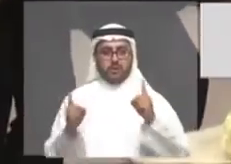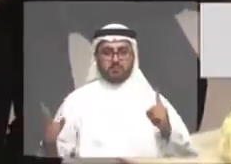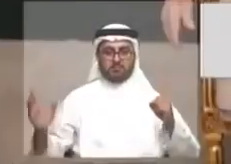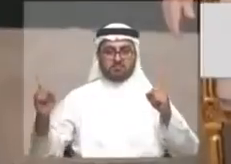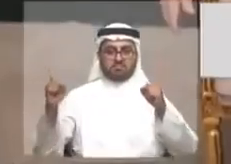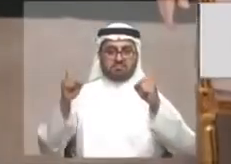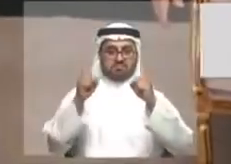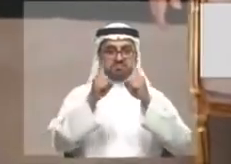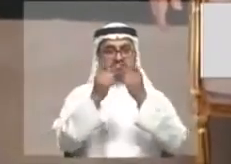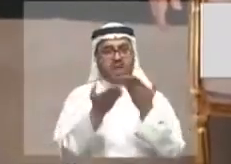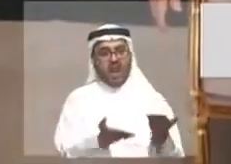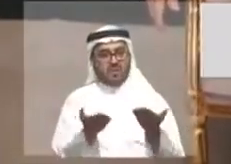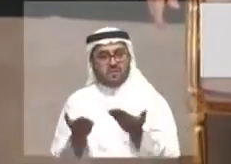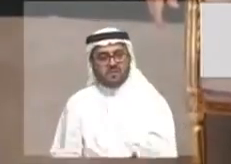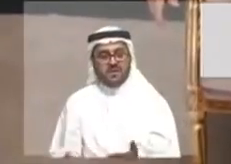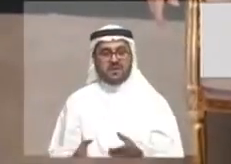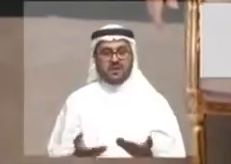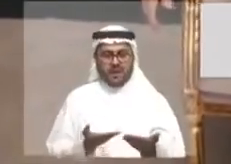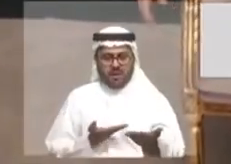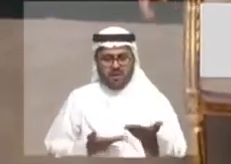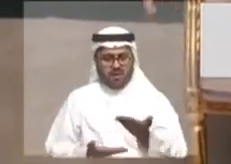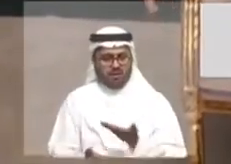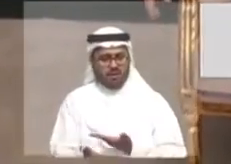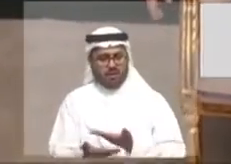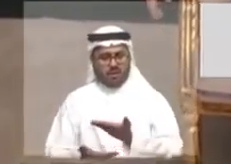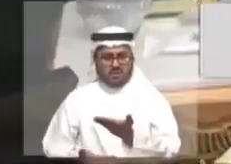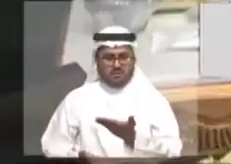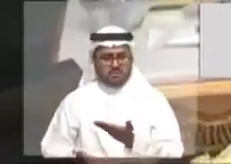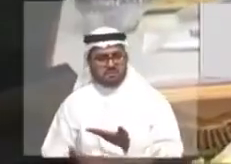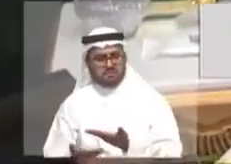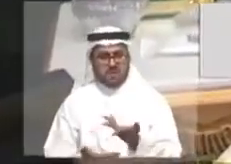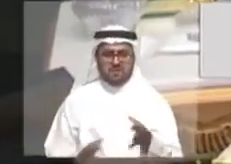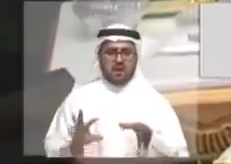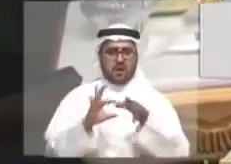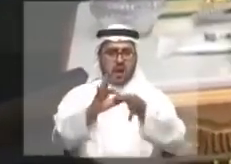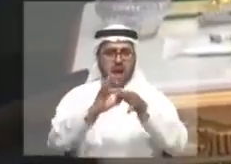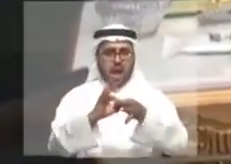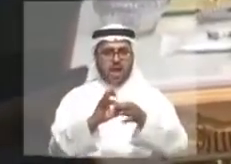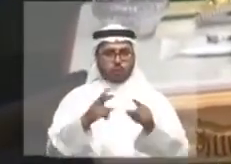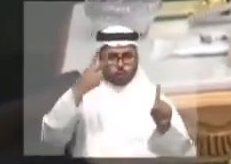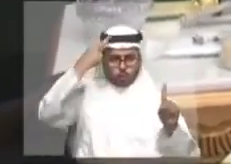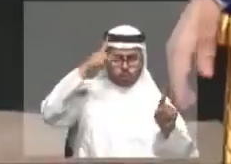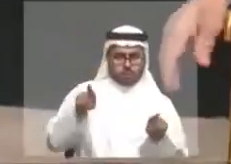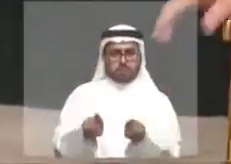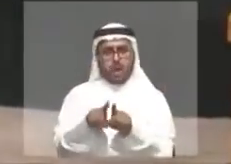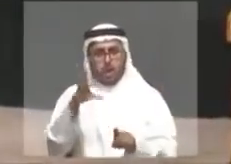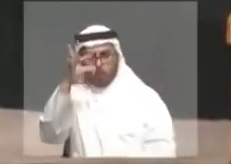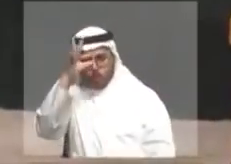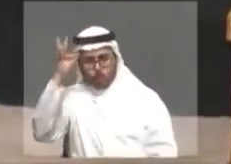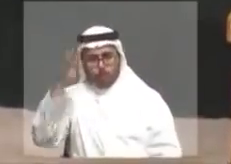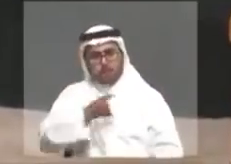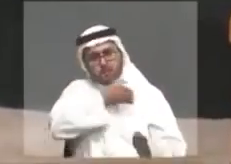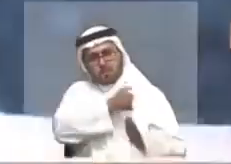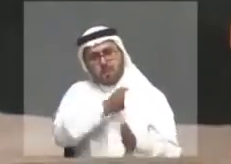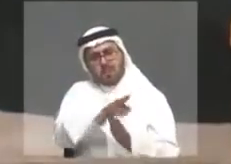العربية 29. جرى خلال اللقاء استعراض أوجه العلاقات بين المملكة وتونس في مختلف المجالات